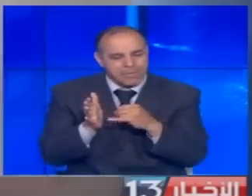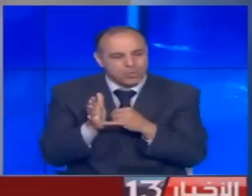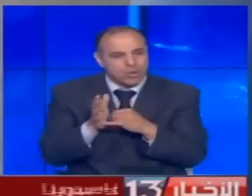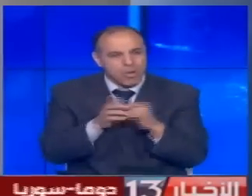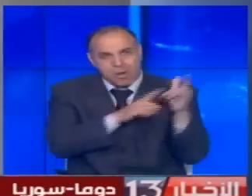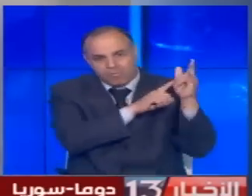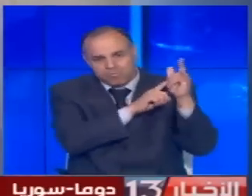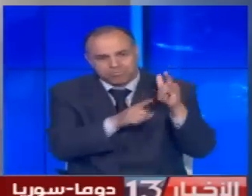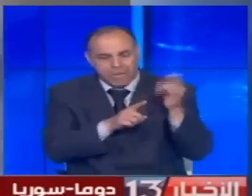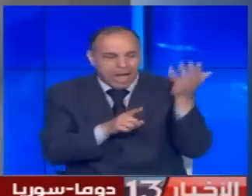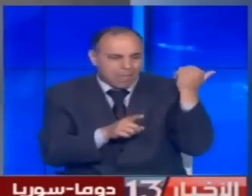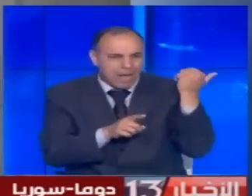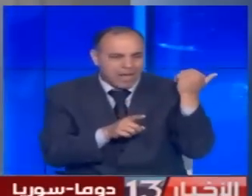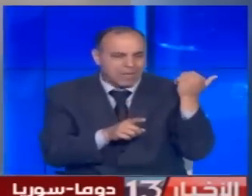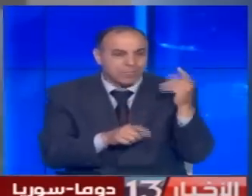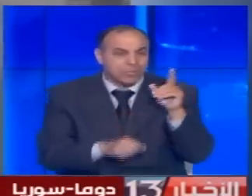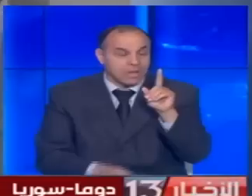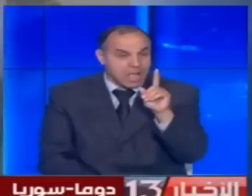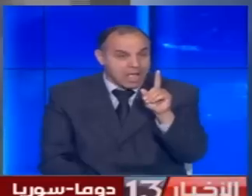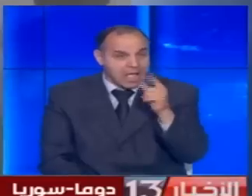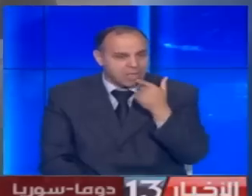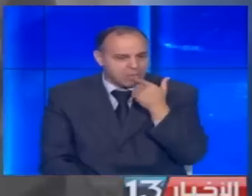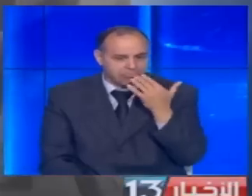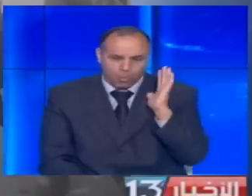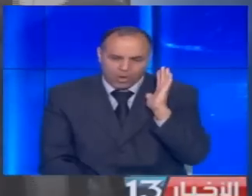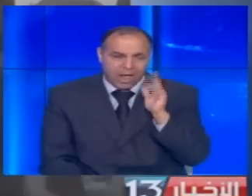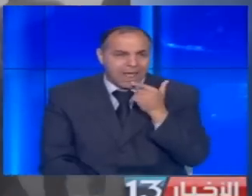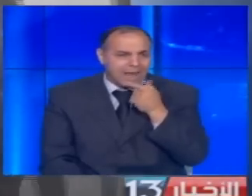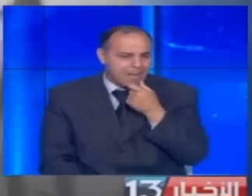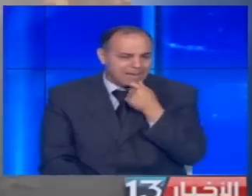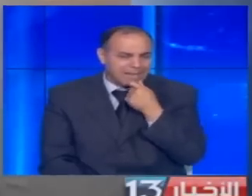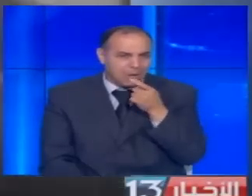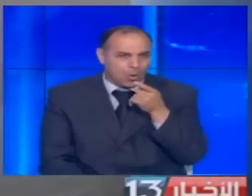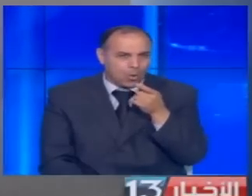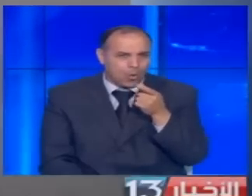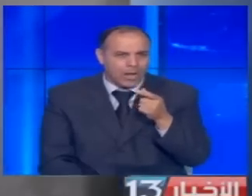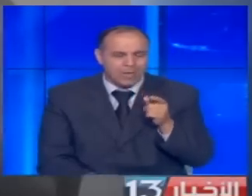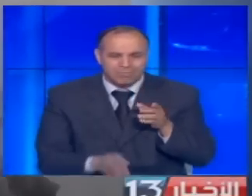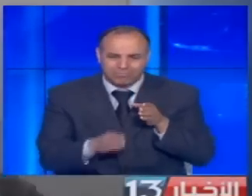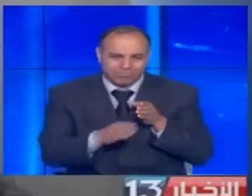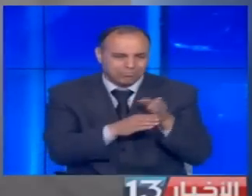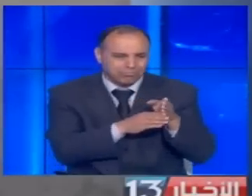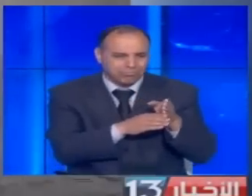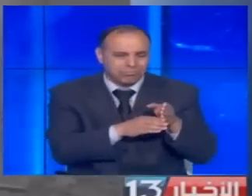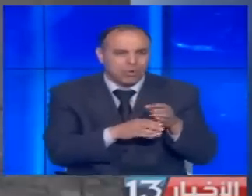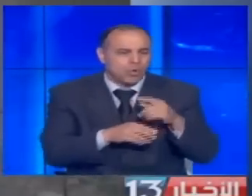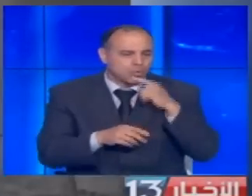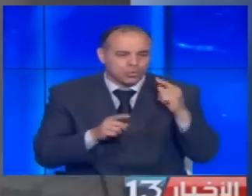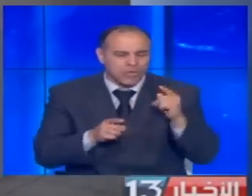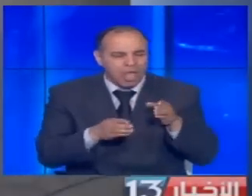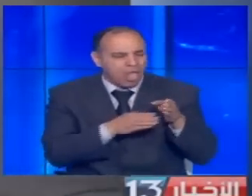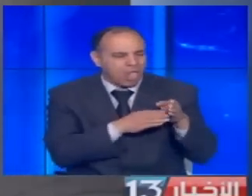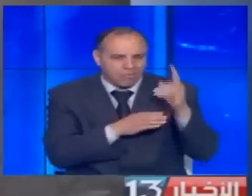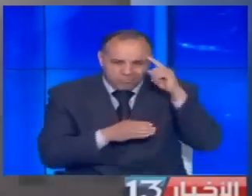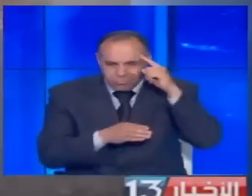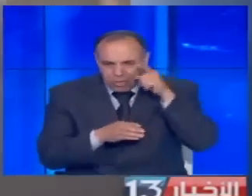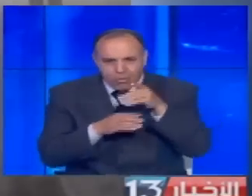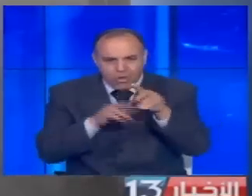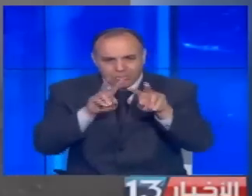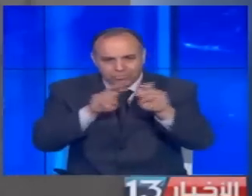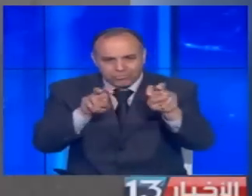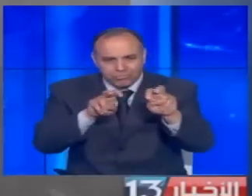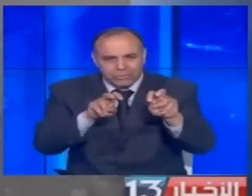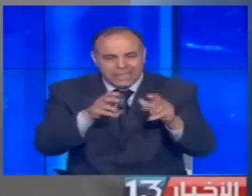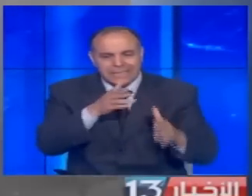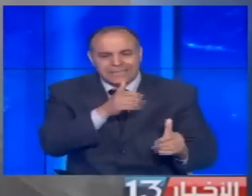الضربه الجويه الغربيه الاخيره نافيا مزاعم بريطانيه بعدم سماح كل من روسيا وسوريا بدخول مفتشي